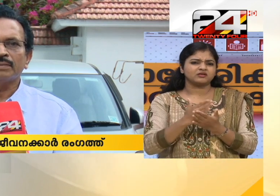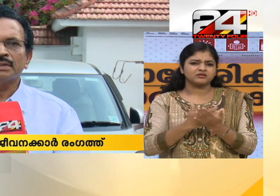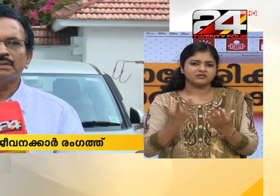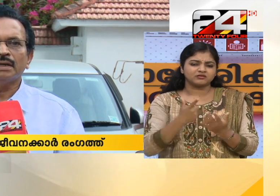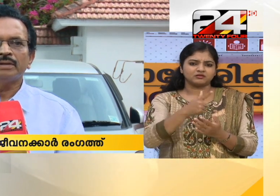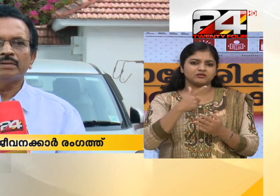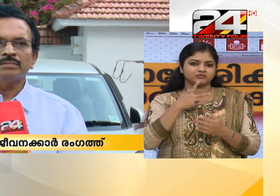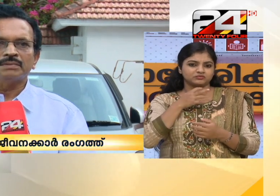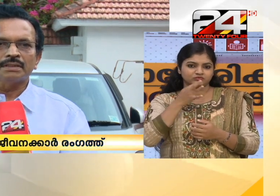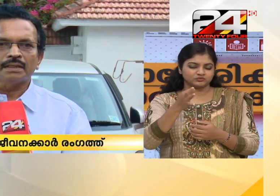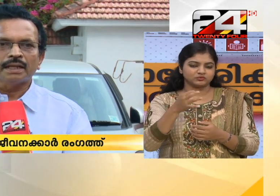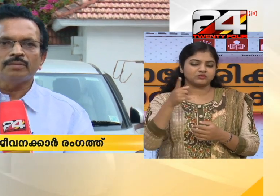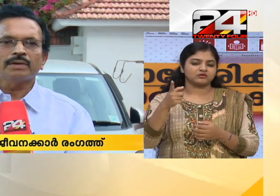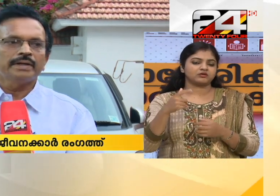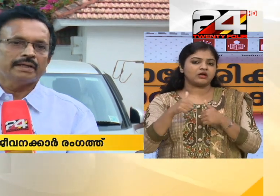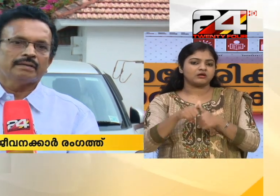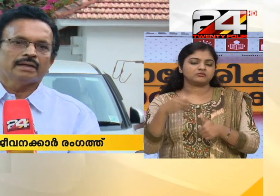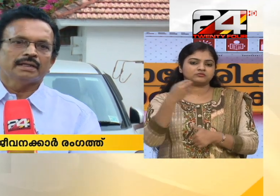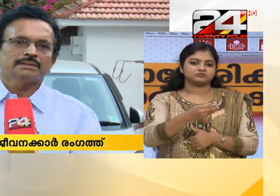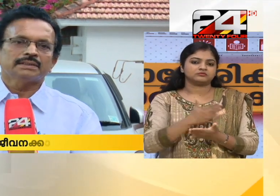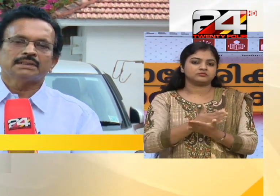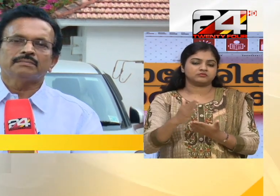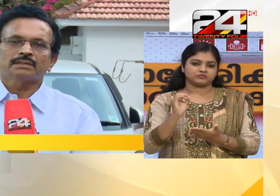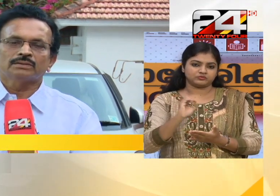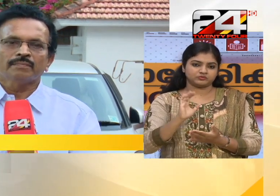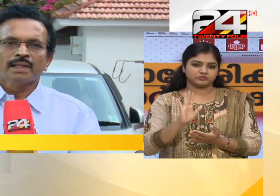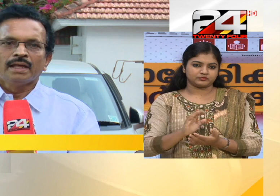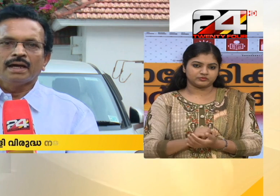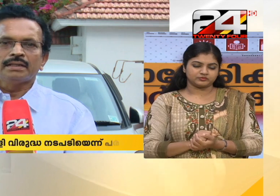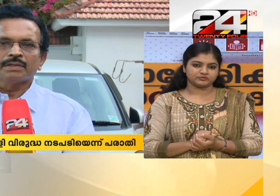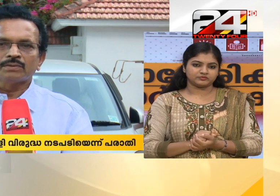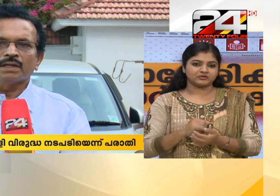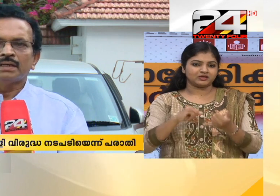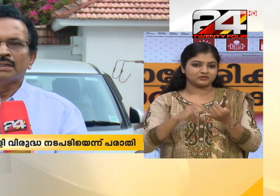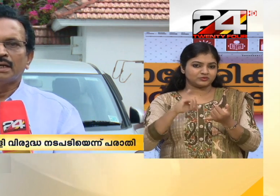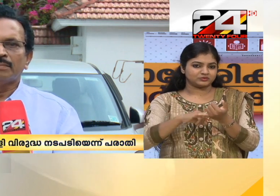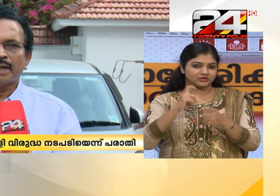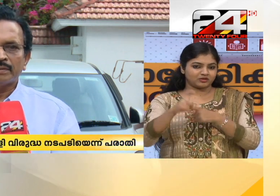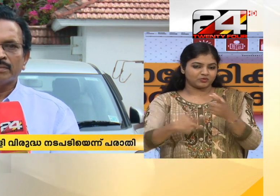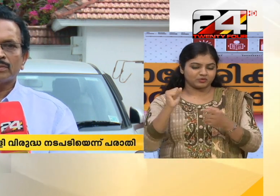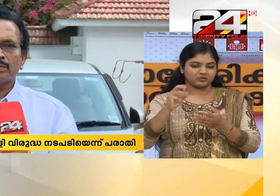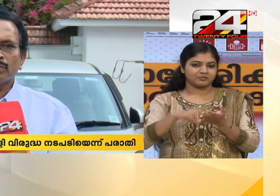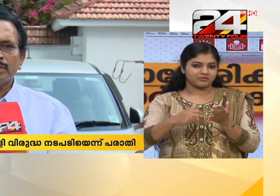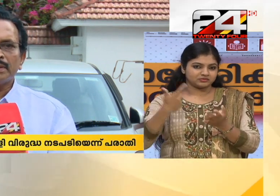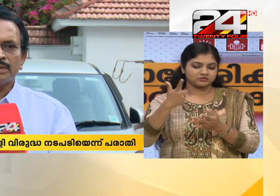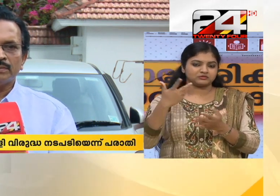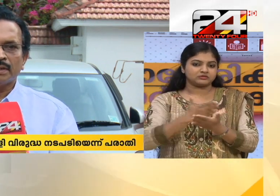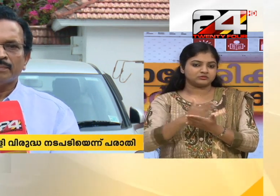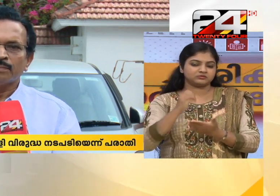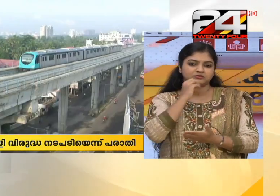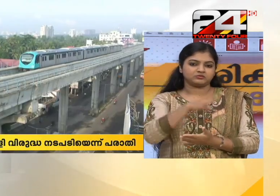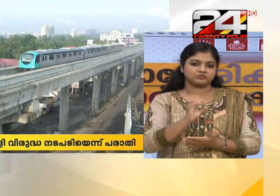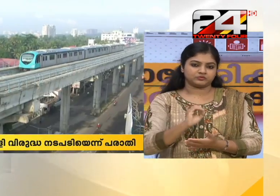പോലും അവർക്ക് അത് അവർ നല്ലൊരു മറുപടി SIS ഭാഗത്തുനിന്നോ അല്ലെങ്കിൽ മറ്റുള്ള മാനേജ്മെൻ്റ് ഭാഗത്തുനിന്നോ ഒന്നും